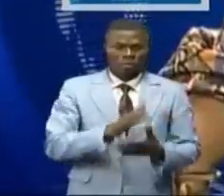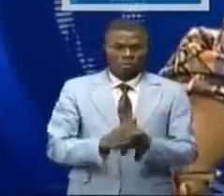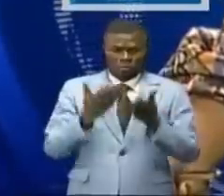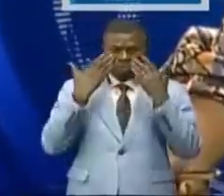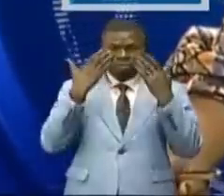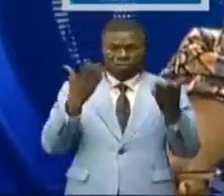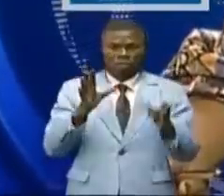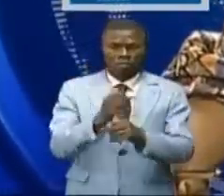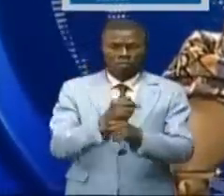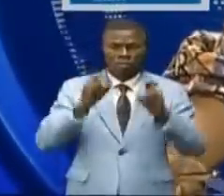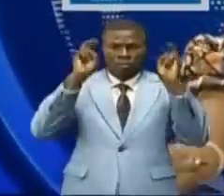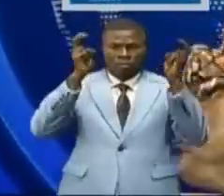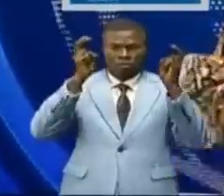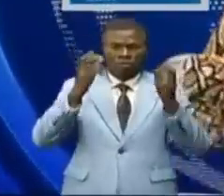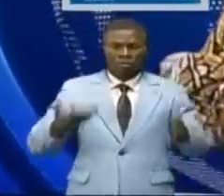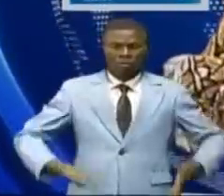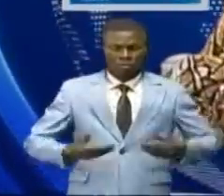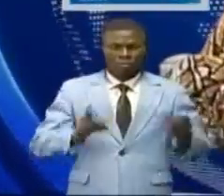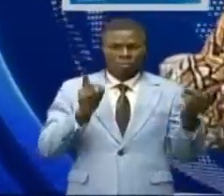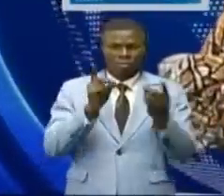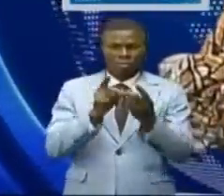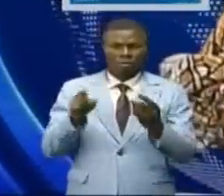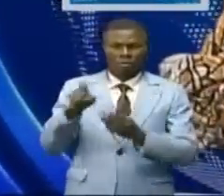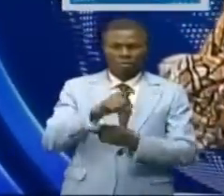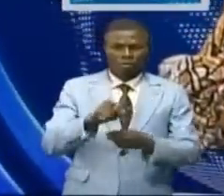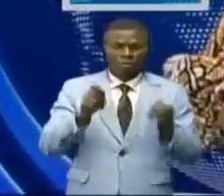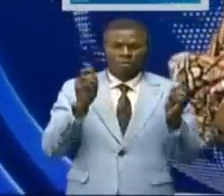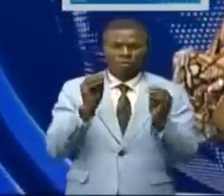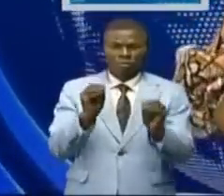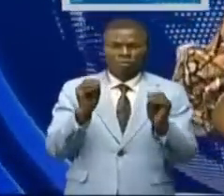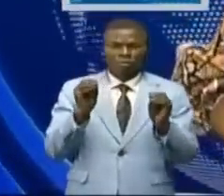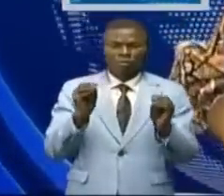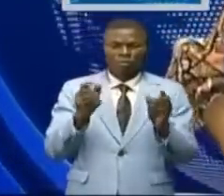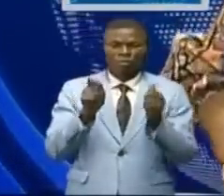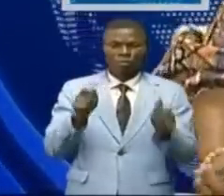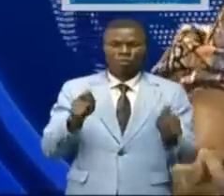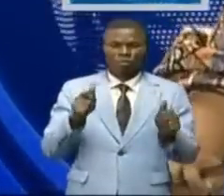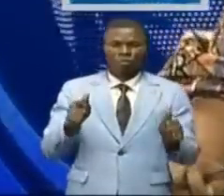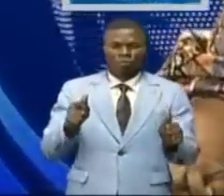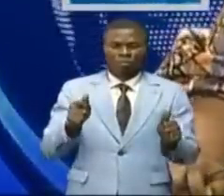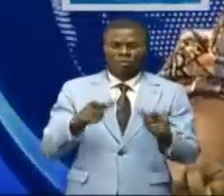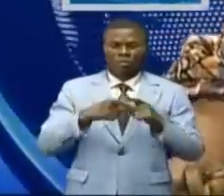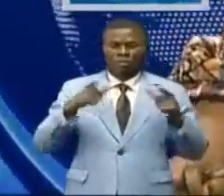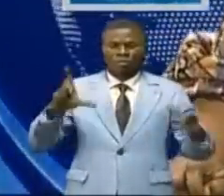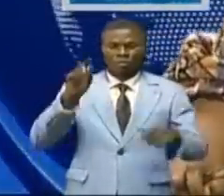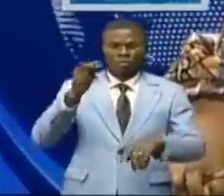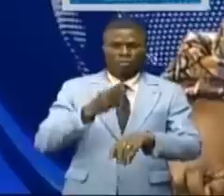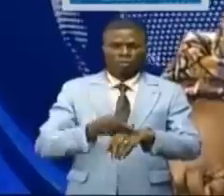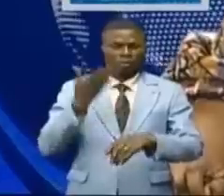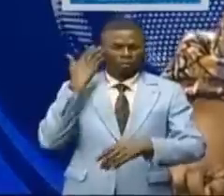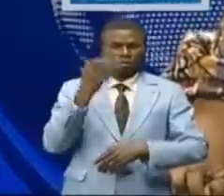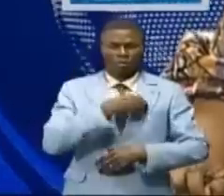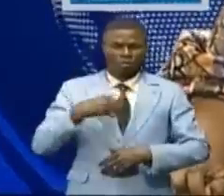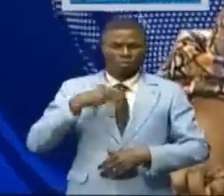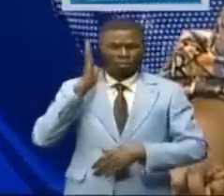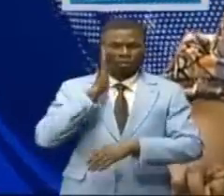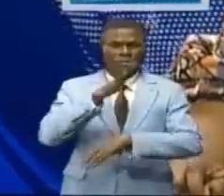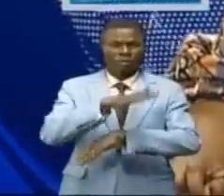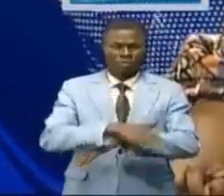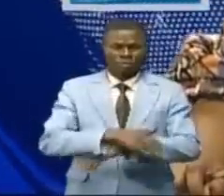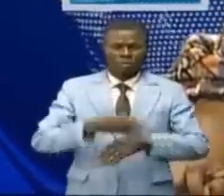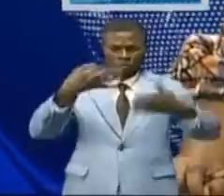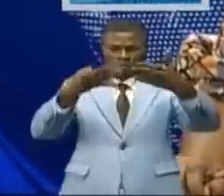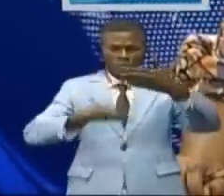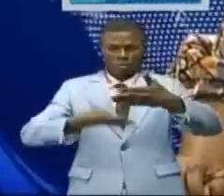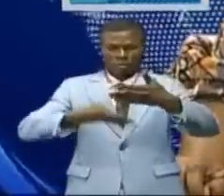Voici pour les titres. Très heureuse de vous retrouver à travers cette grande édition d'informations sur la chaîne nationale. Mesdames et messieurs, bonsoir. 9e